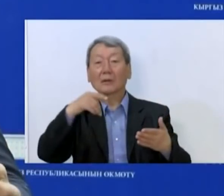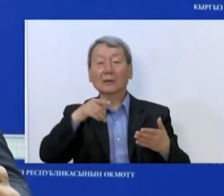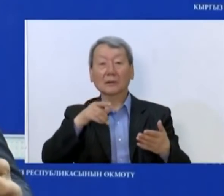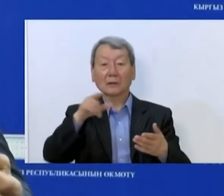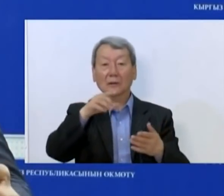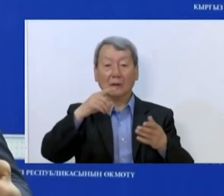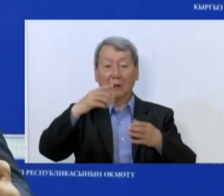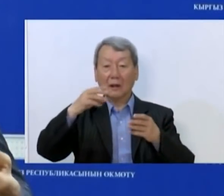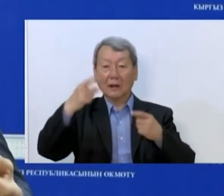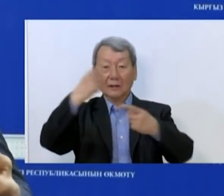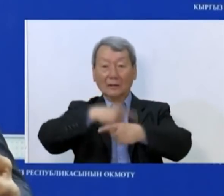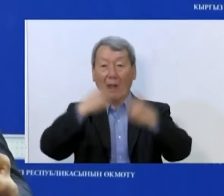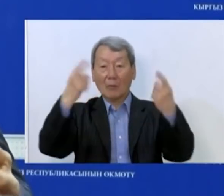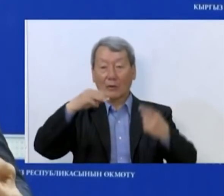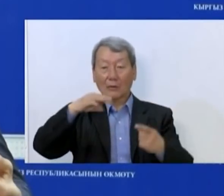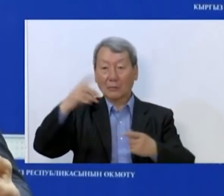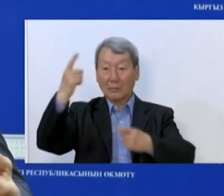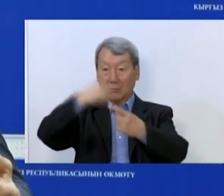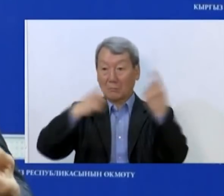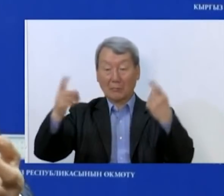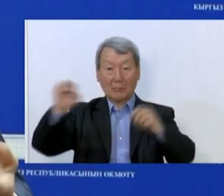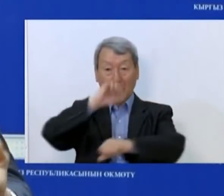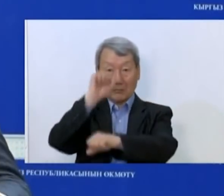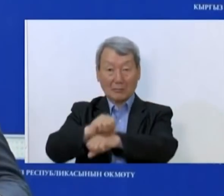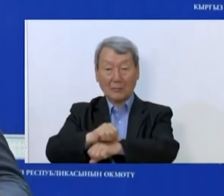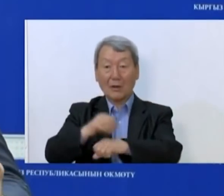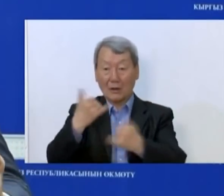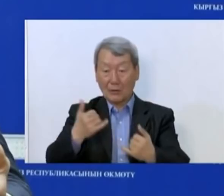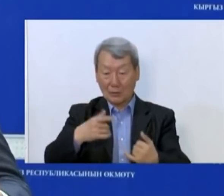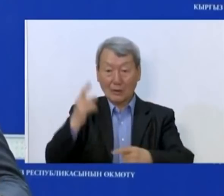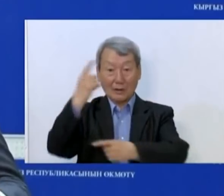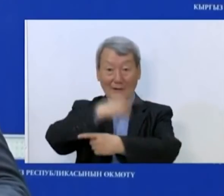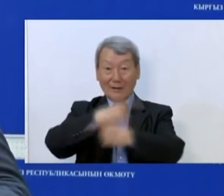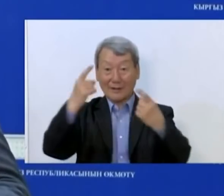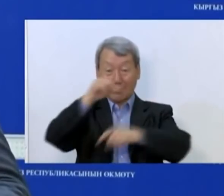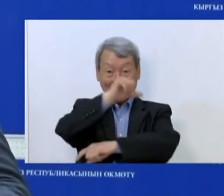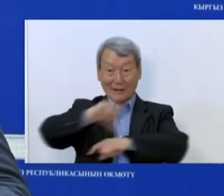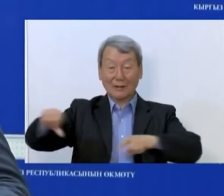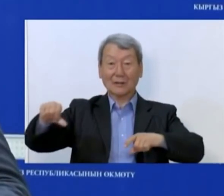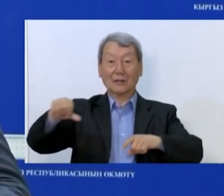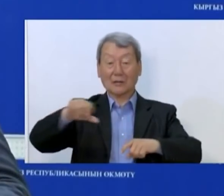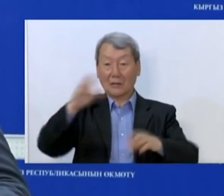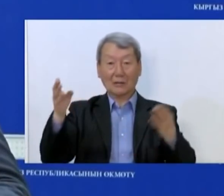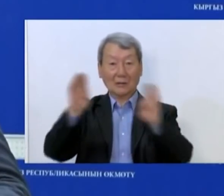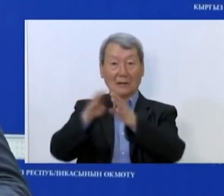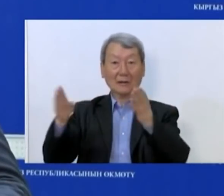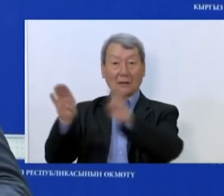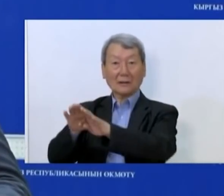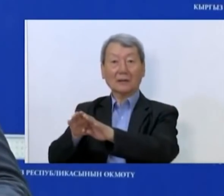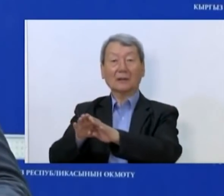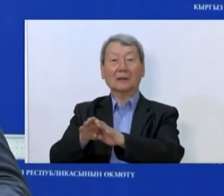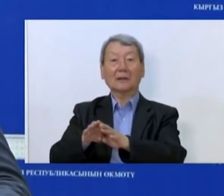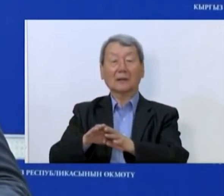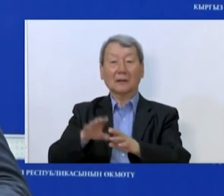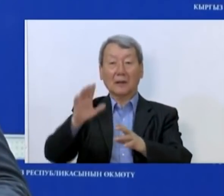это потаможник. Кырдаалга байланыштуу бажы төлөмдөрүн жана салык чогултталбагандан кийин биз тыштан жардам алууга мажбурбуз. Анын көпчүлүгү